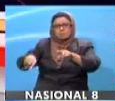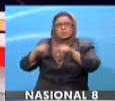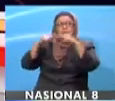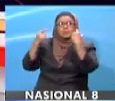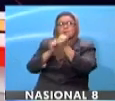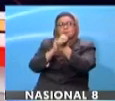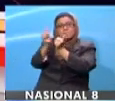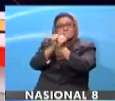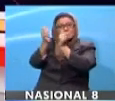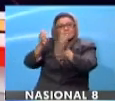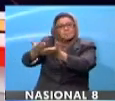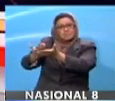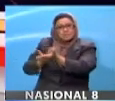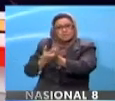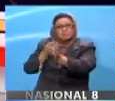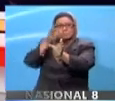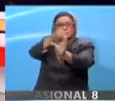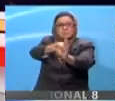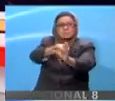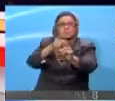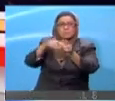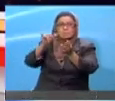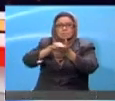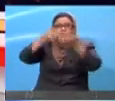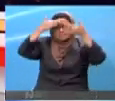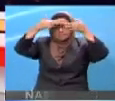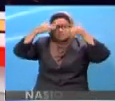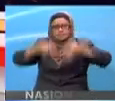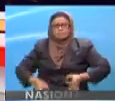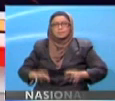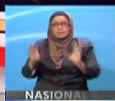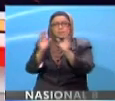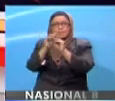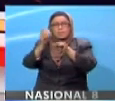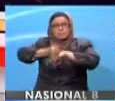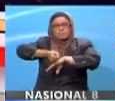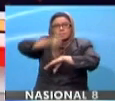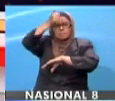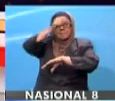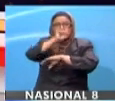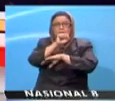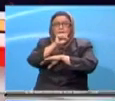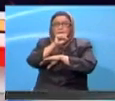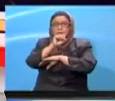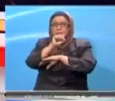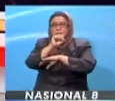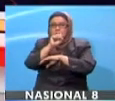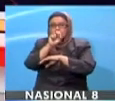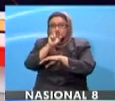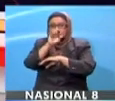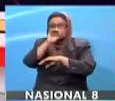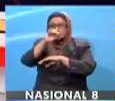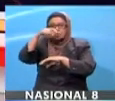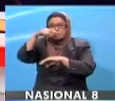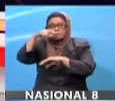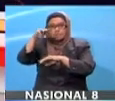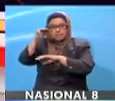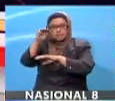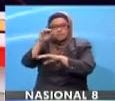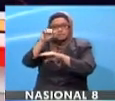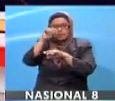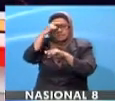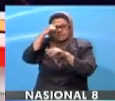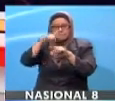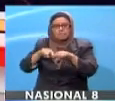beraksi. Itu antara keputusan mesyuarat tertinggi Sukma 2016 yang dipengerusikan Menteri Belia dan Sukan Khairi Jamaluddin